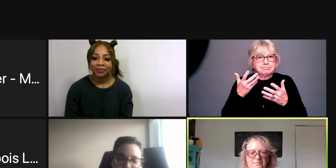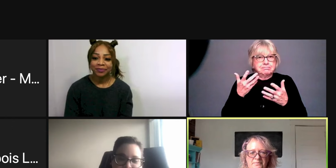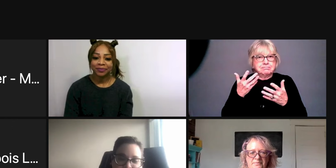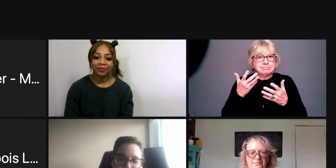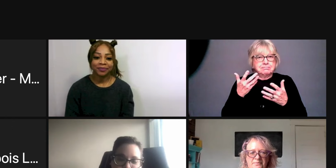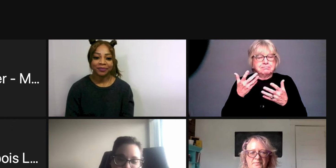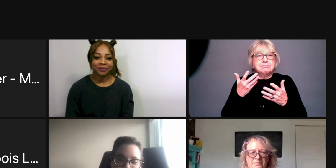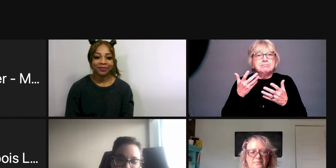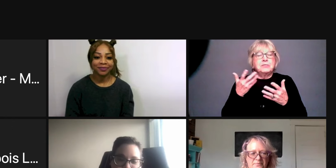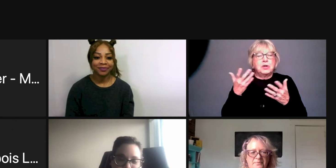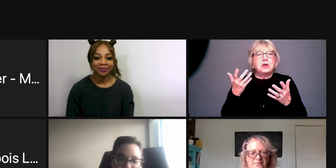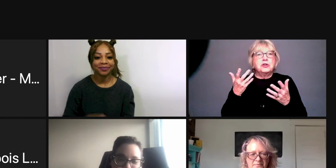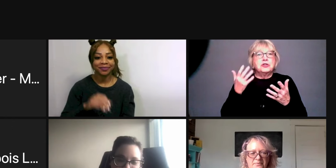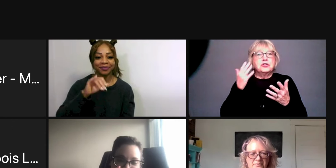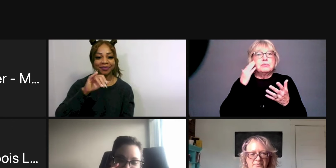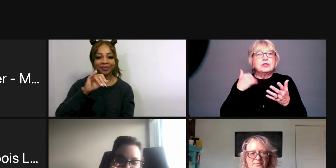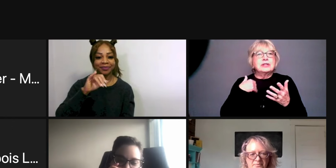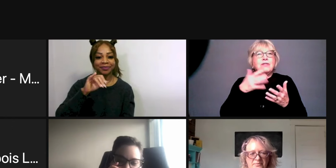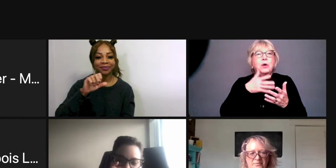j'aimerais juste avoir votre avis